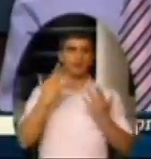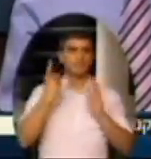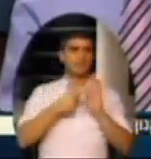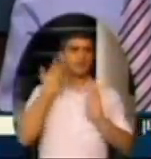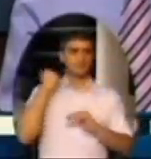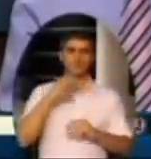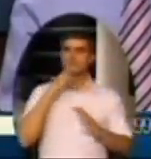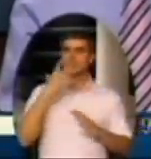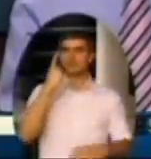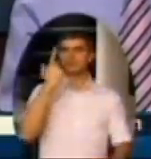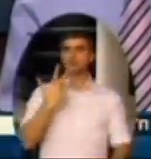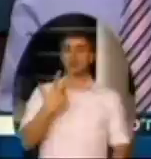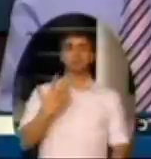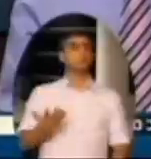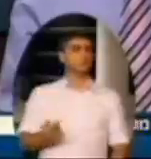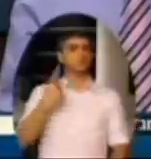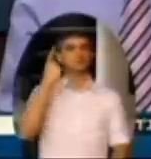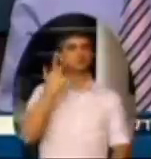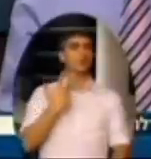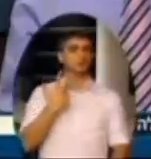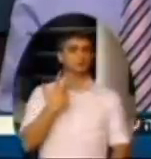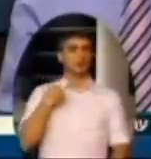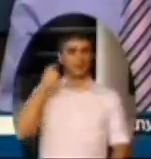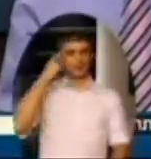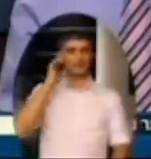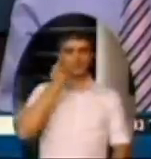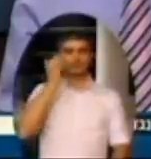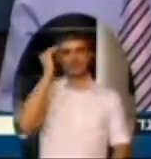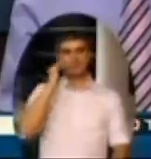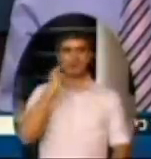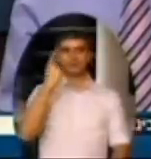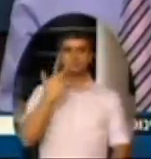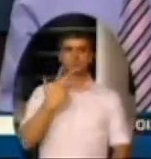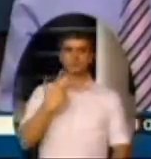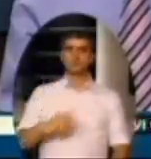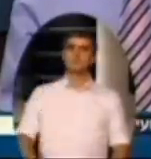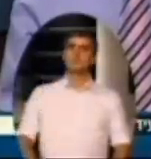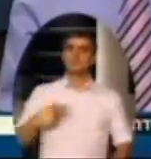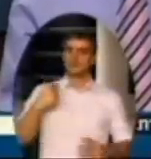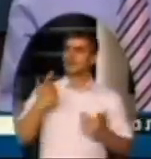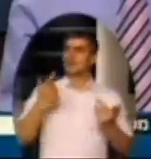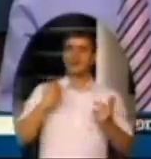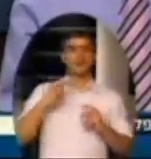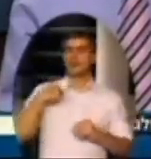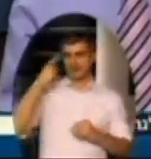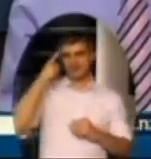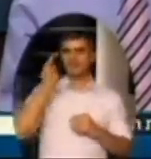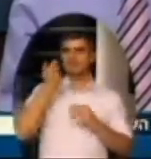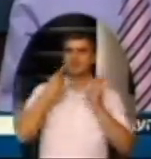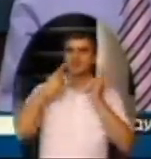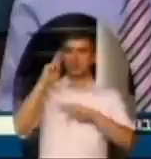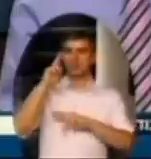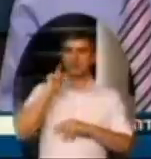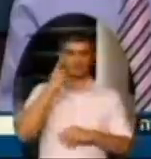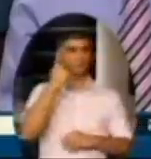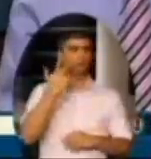בפעם הקודמת בך שליש בערך שליש אבל דעתי קצת פחות משליש לא בסופו של דבר שליש זה מה שצפית לא